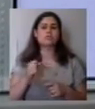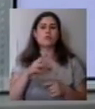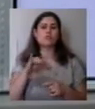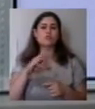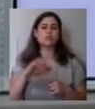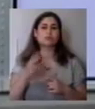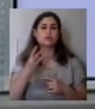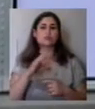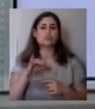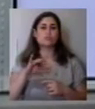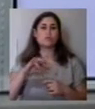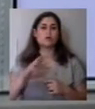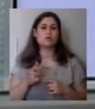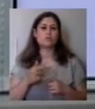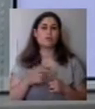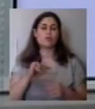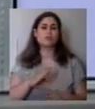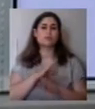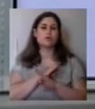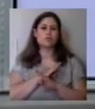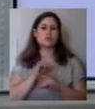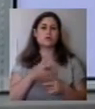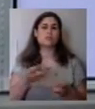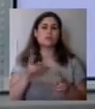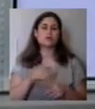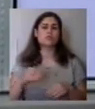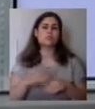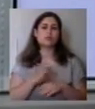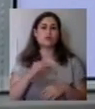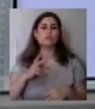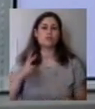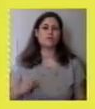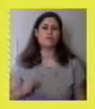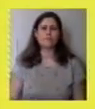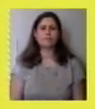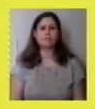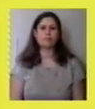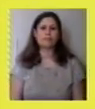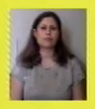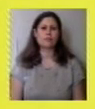3-го ступеня. Посмертно у Сергія залишилась дружина і донька.